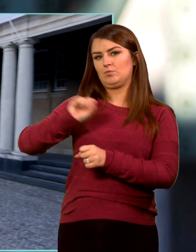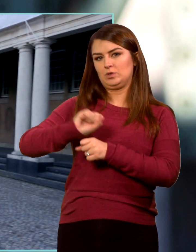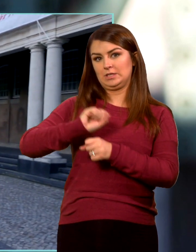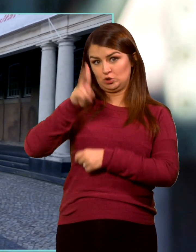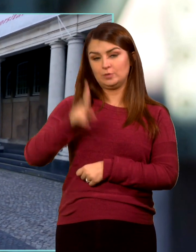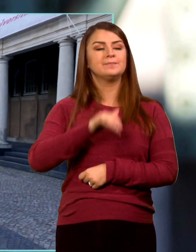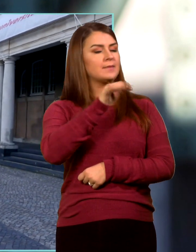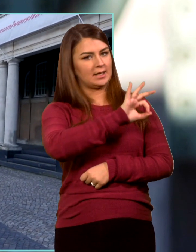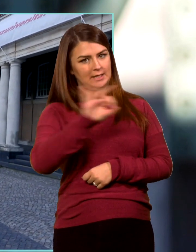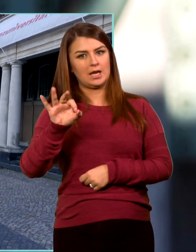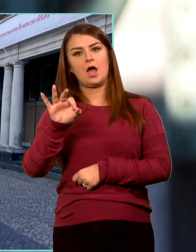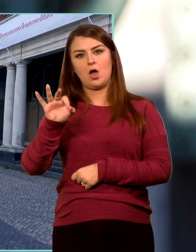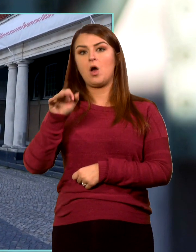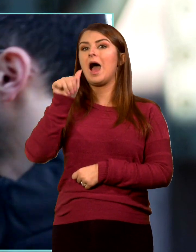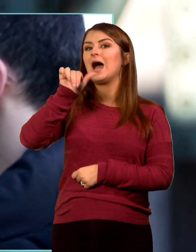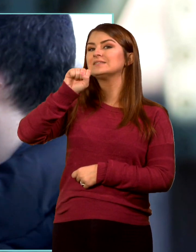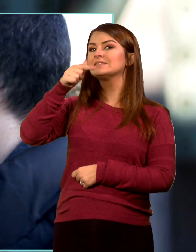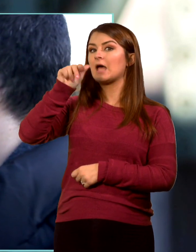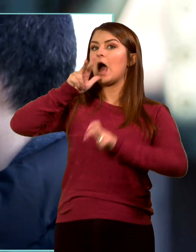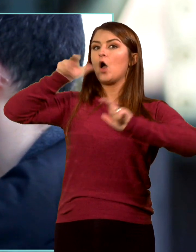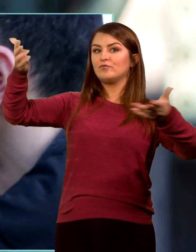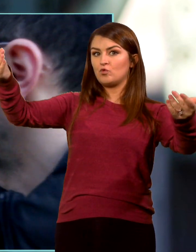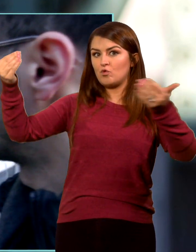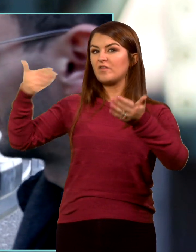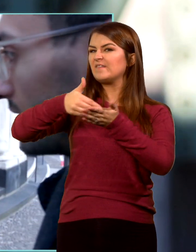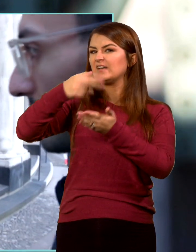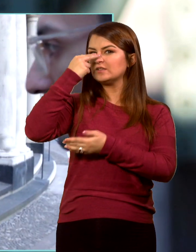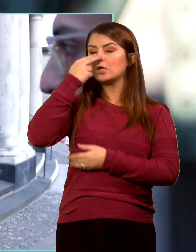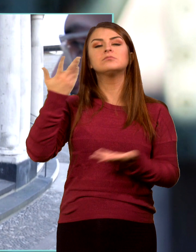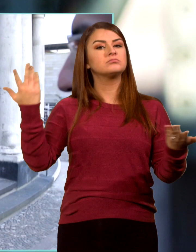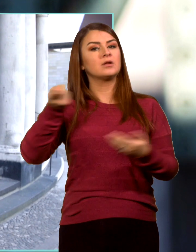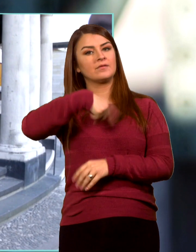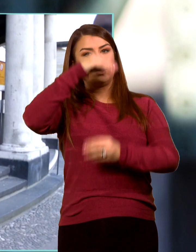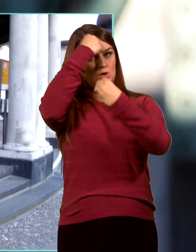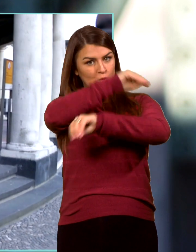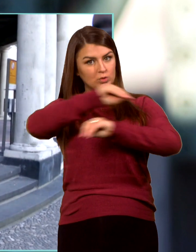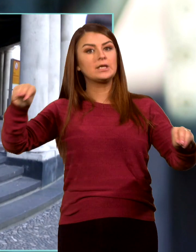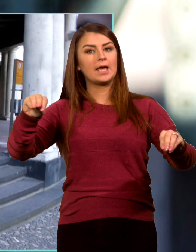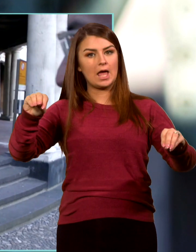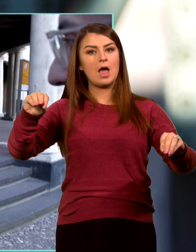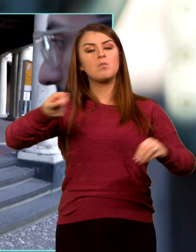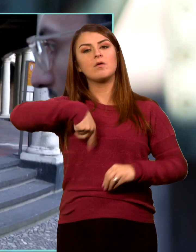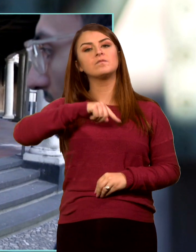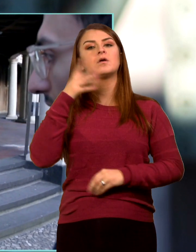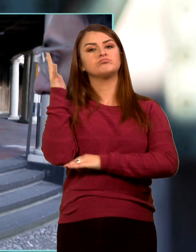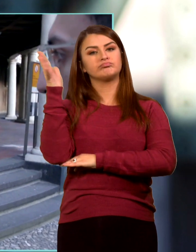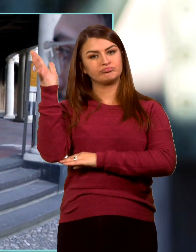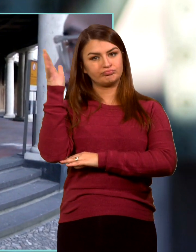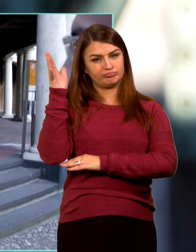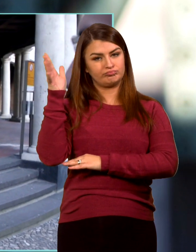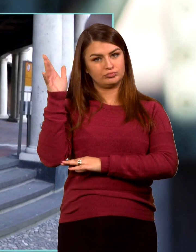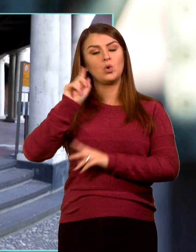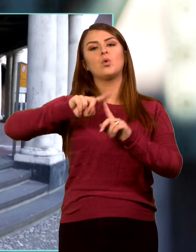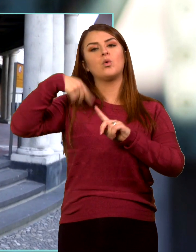hat dazu aufgerufen. Genau. Und wie ist das dann weitergegangen? Naja, wir haben unsere Kundgebung durchgeführt, haben halt die Redebeiträge gehalten